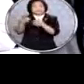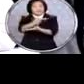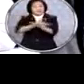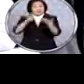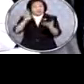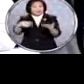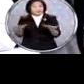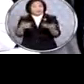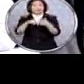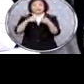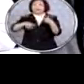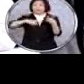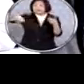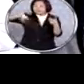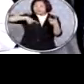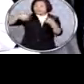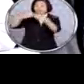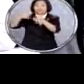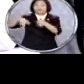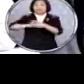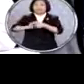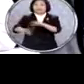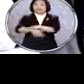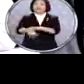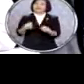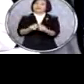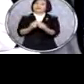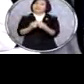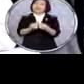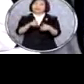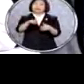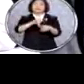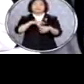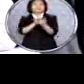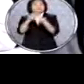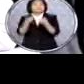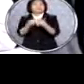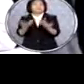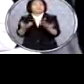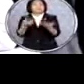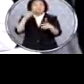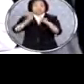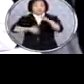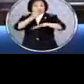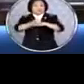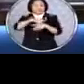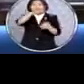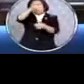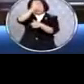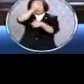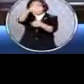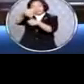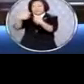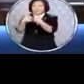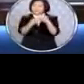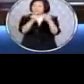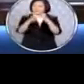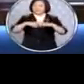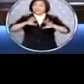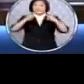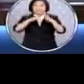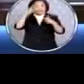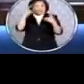时两岸关系势必发生空转的情况，您要如何因应？您就职后要邀请朝野政党来协商所谓的台